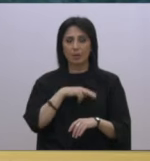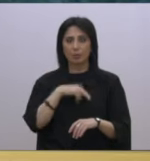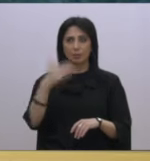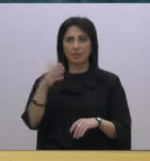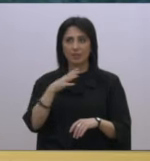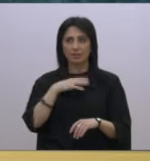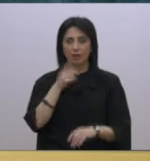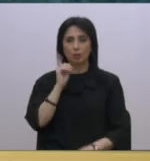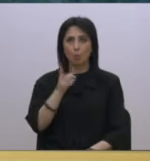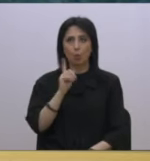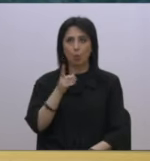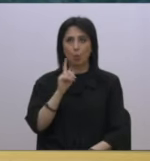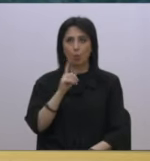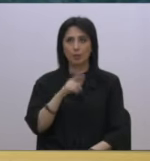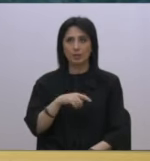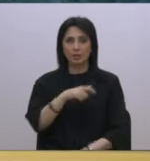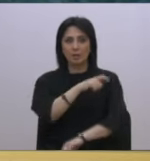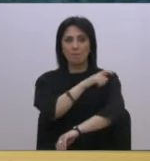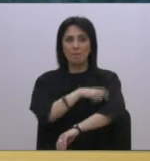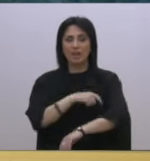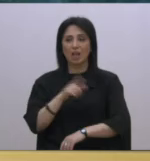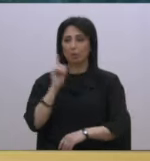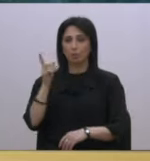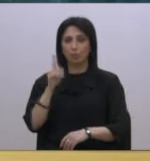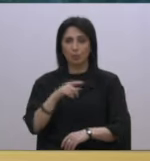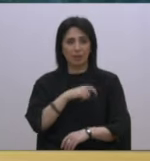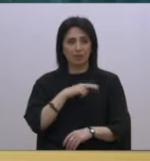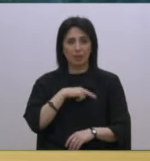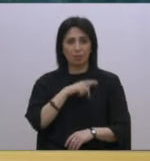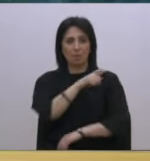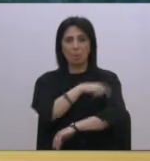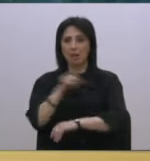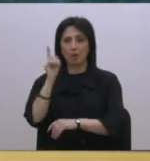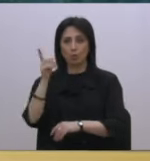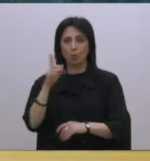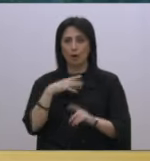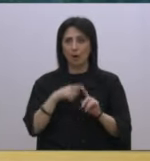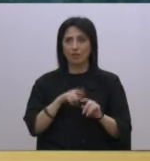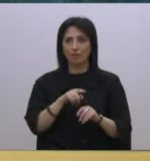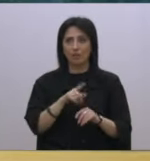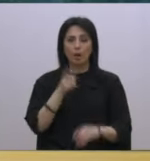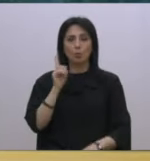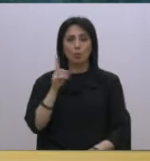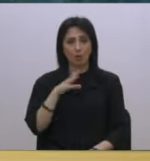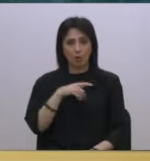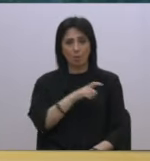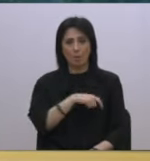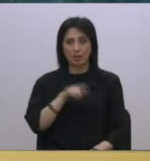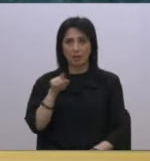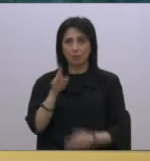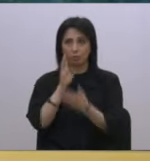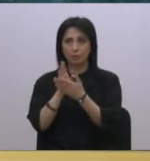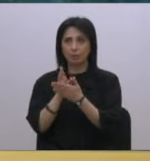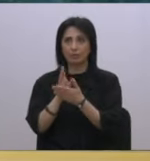хрида, нико мукара. Мандатуры без мимарт, рамдели мы депутаты шкода, мандатуры с мимарт, его мукара, ром